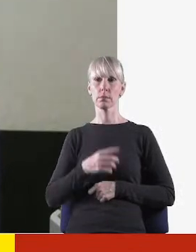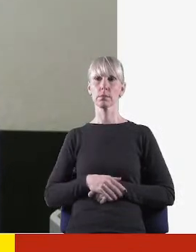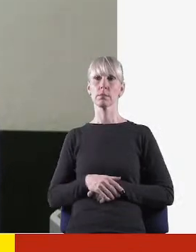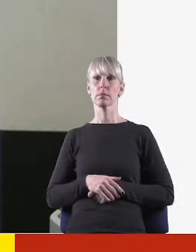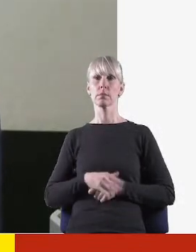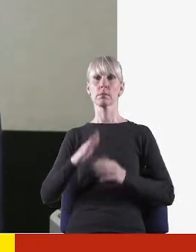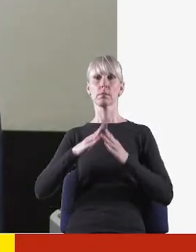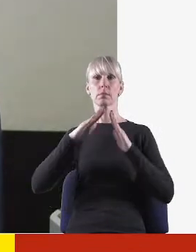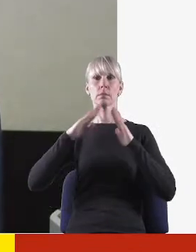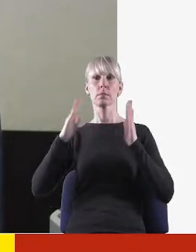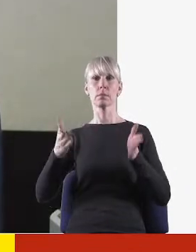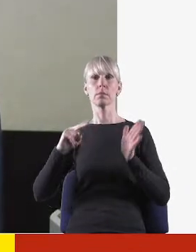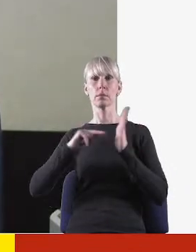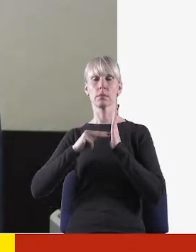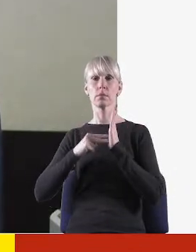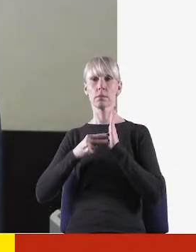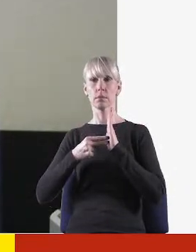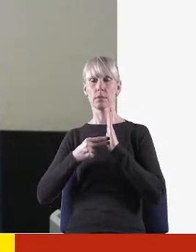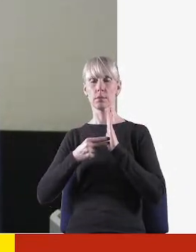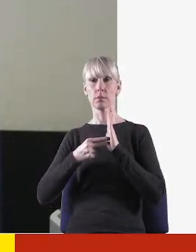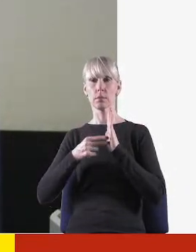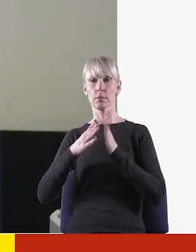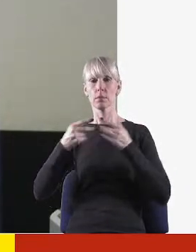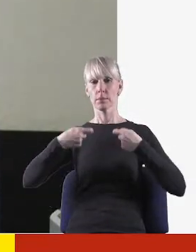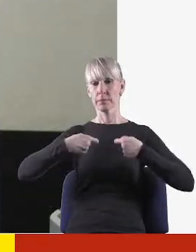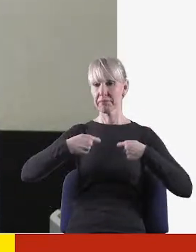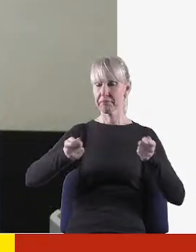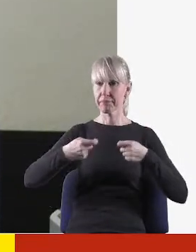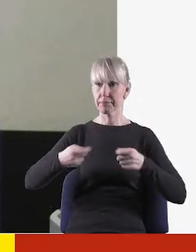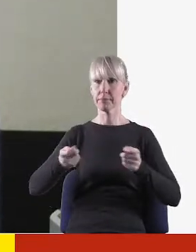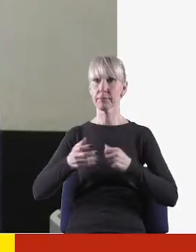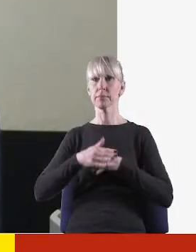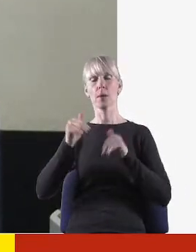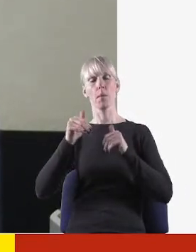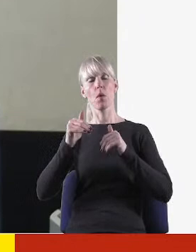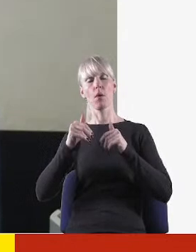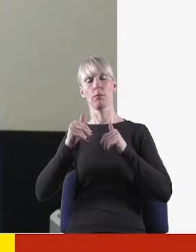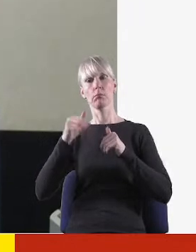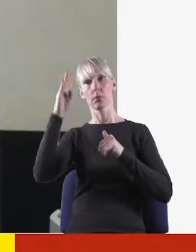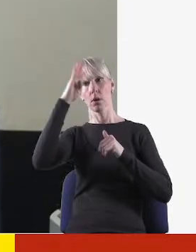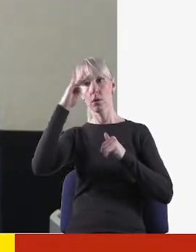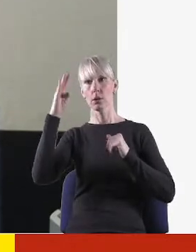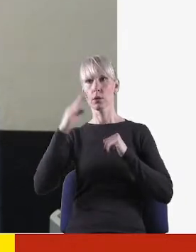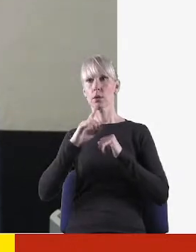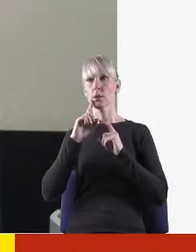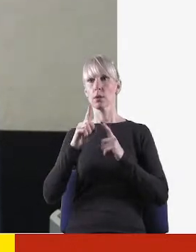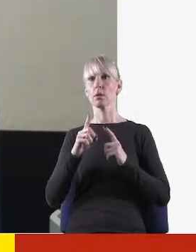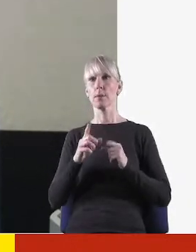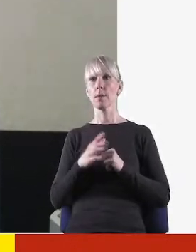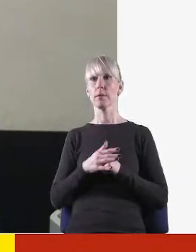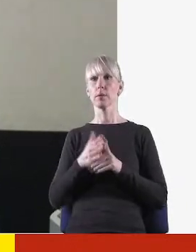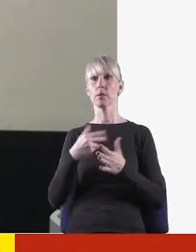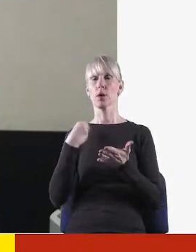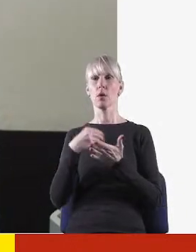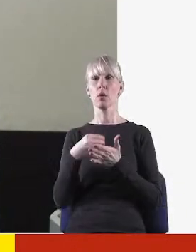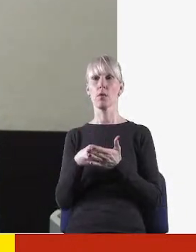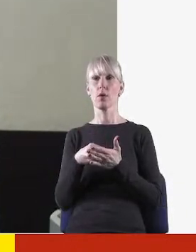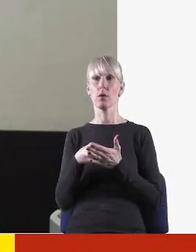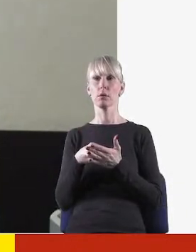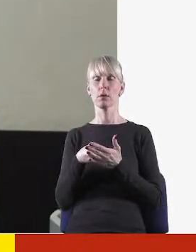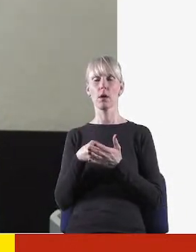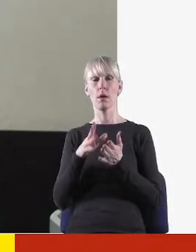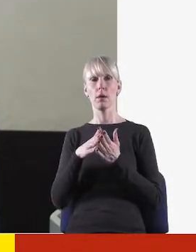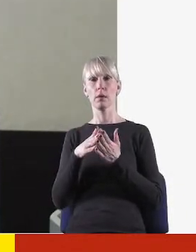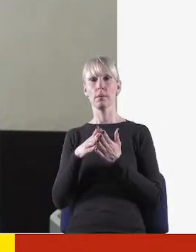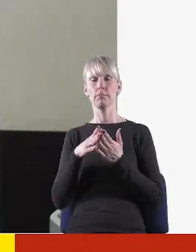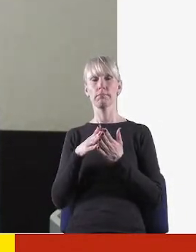nieruchomości planowanych do zbycia, które mogłyby stanowić teoretycznie rzecz biorąc tą kwotę, która była planowana, a więc